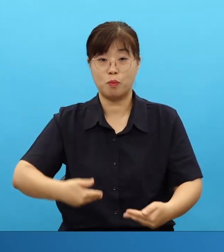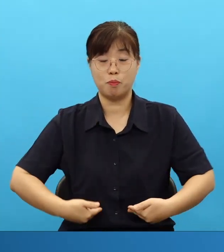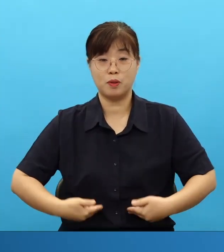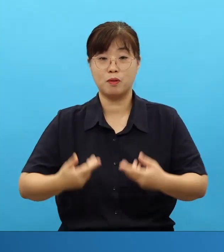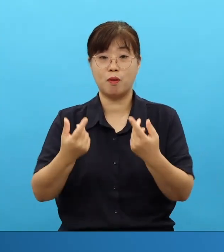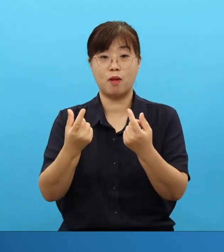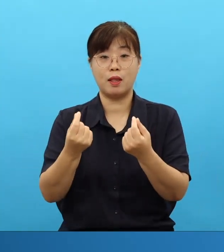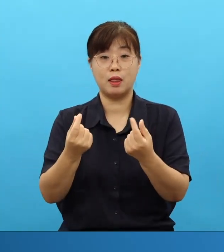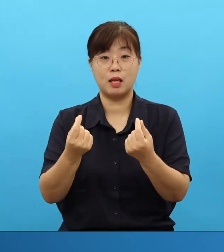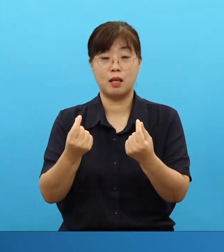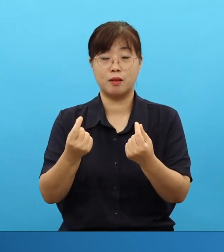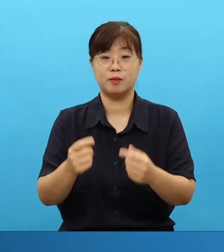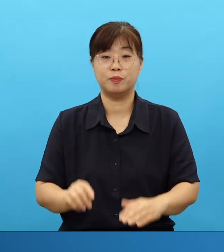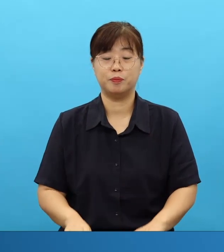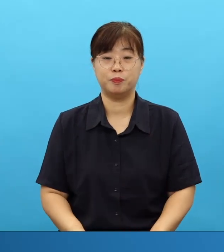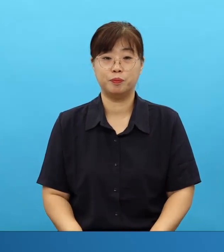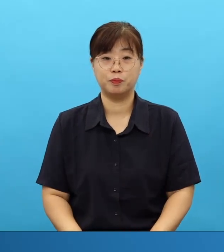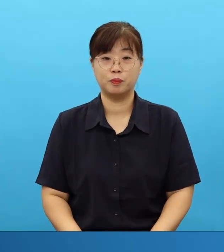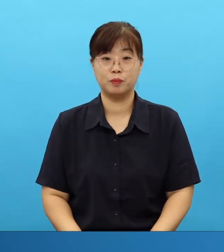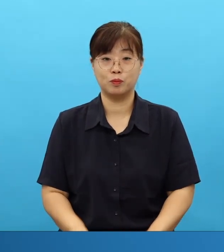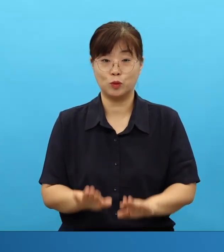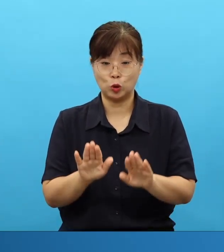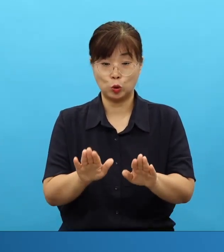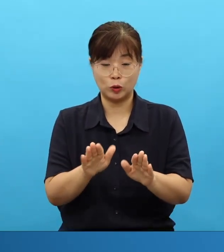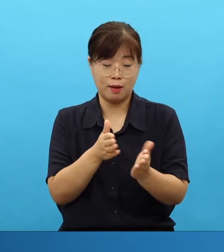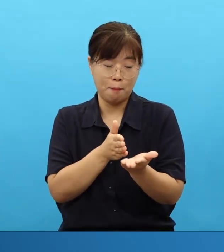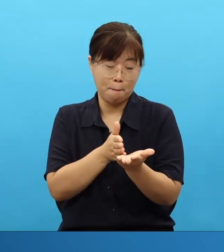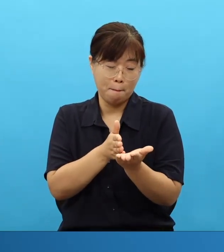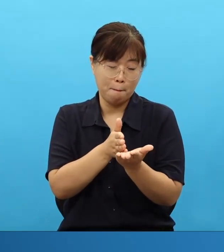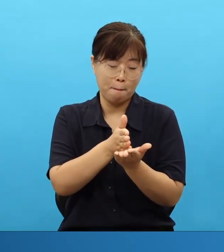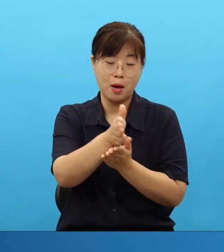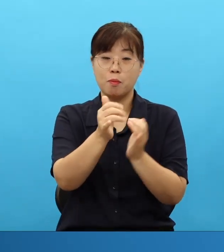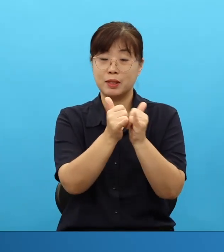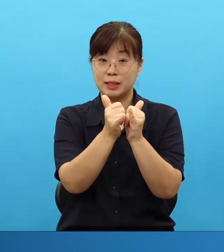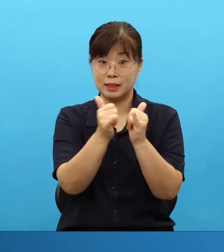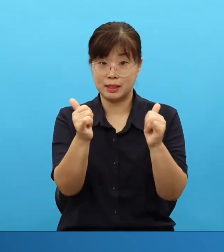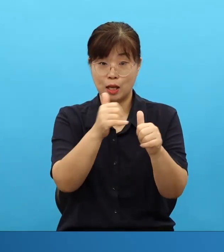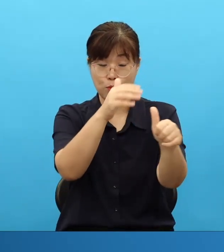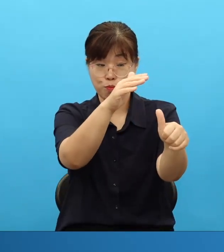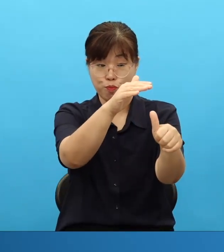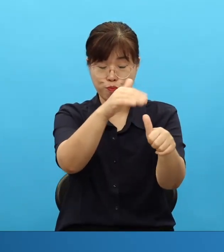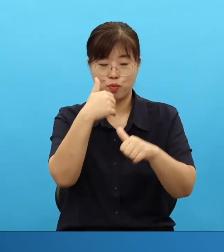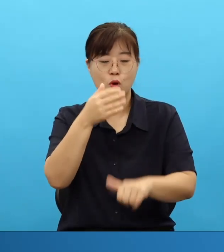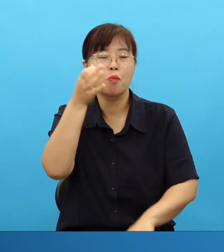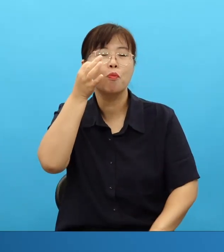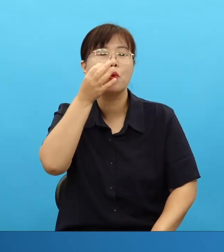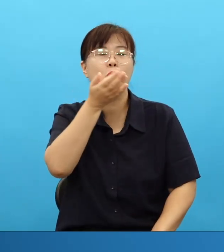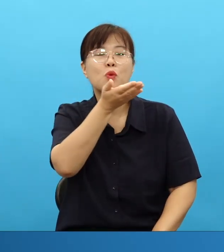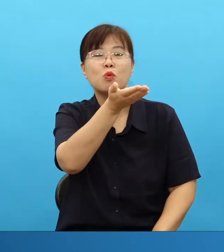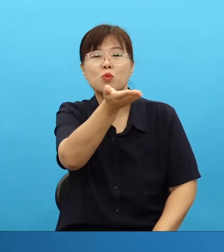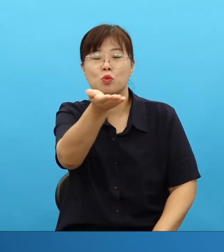되겠죠 대들 전문인들 불러서 들어야니다